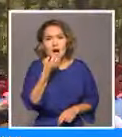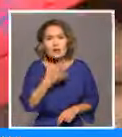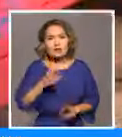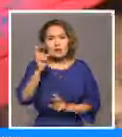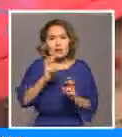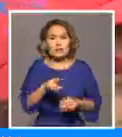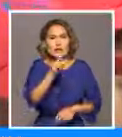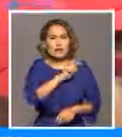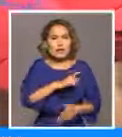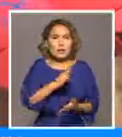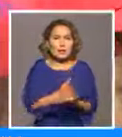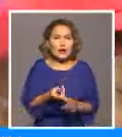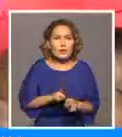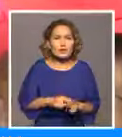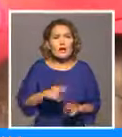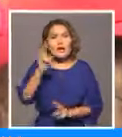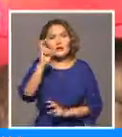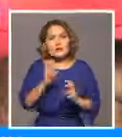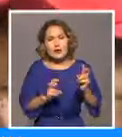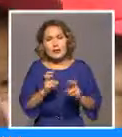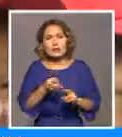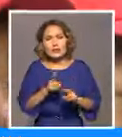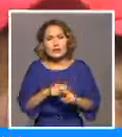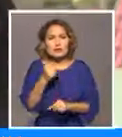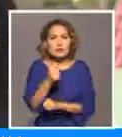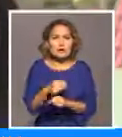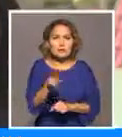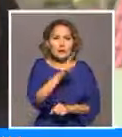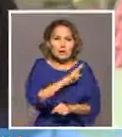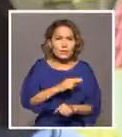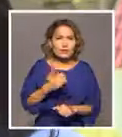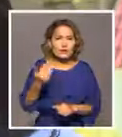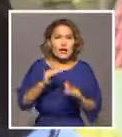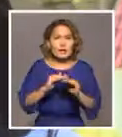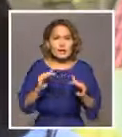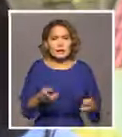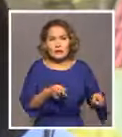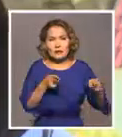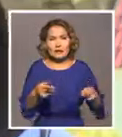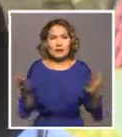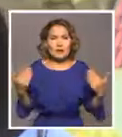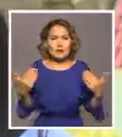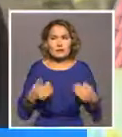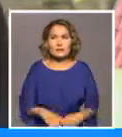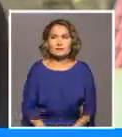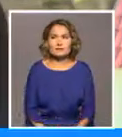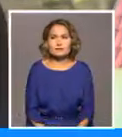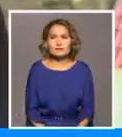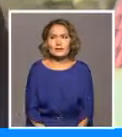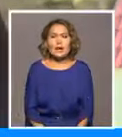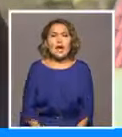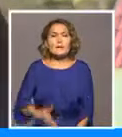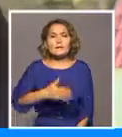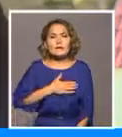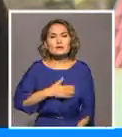басшылығы еңбегі ерен өкілдерінің өрендерін көрікті Көкшеге жіберген. Достар көп таптық, көптеген басқа